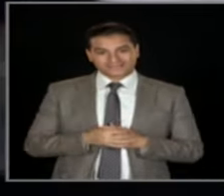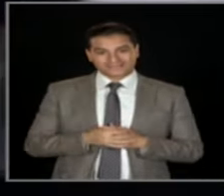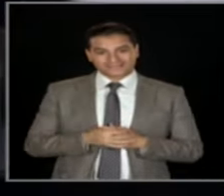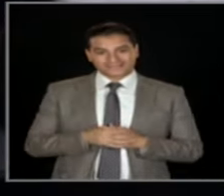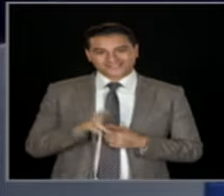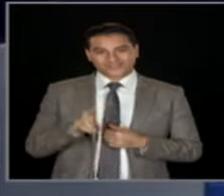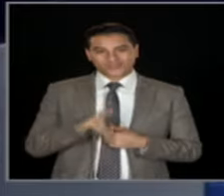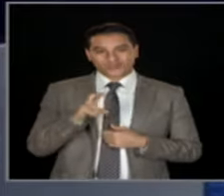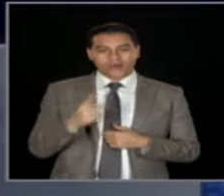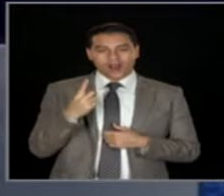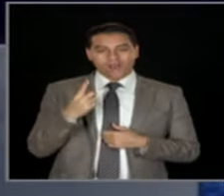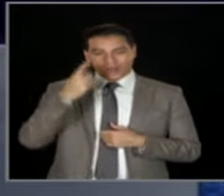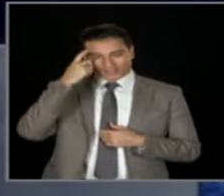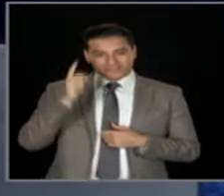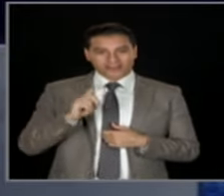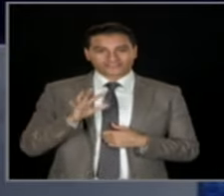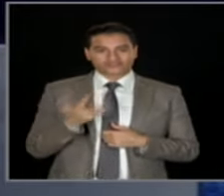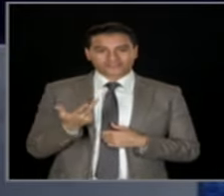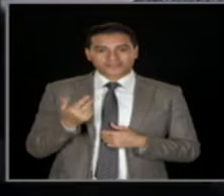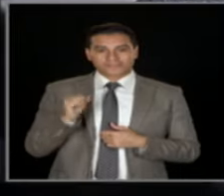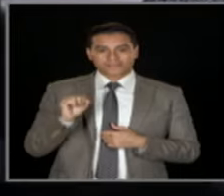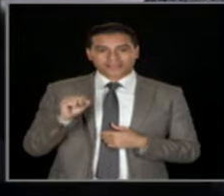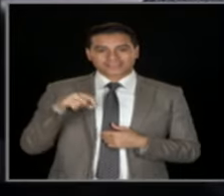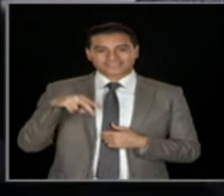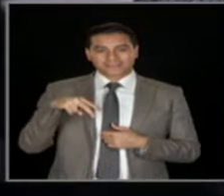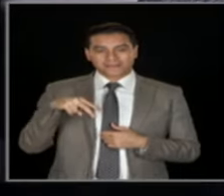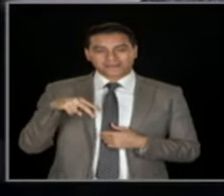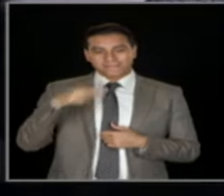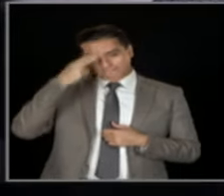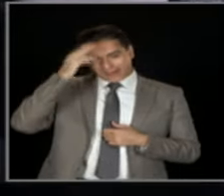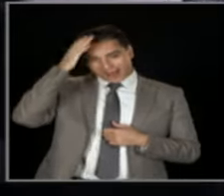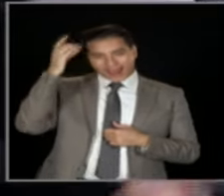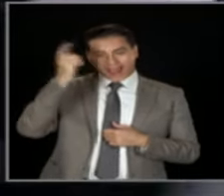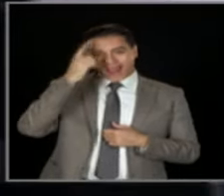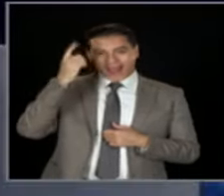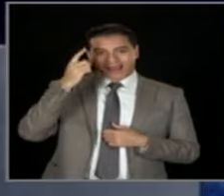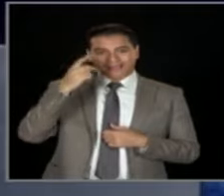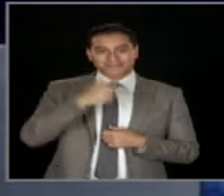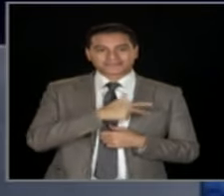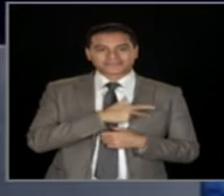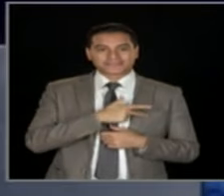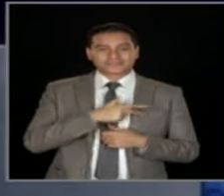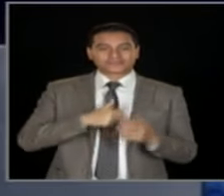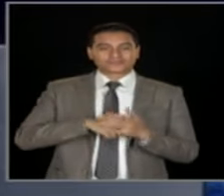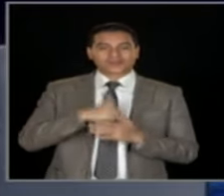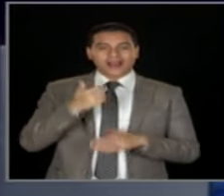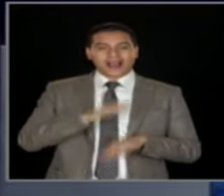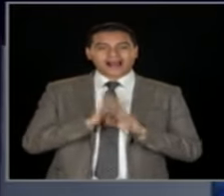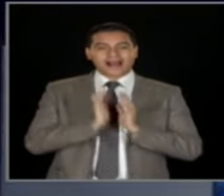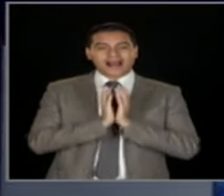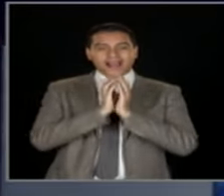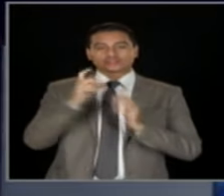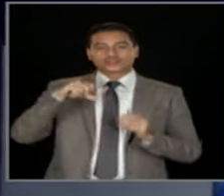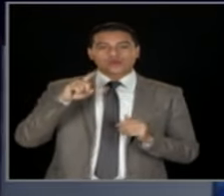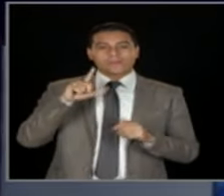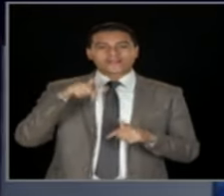السؤال الوحيد اللي ما تجاوبش محمد. رقم 8. من هو العالم الباكستاني الحاصل على جائزة نوبل